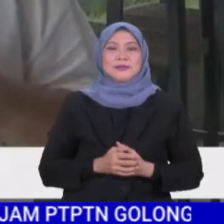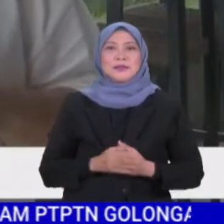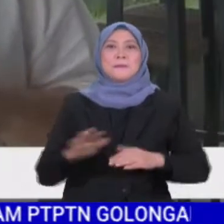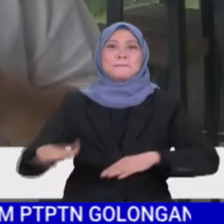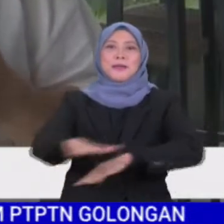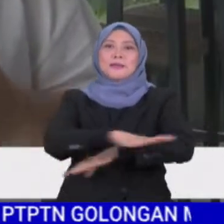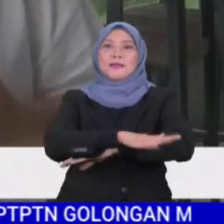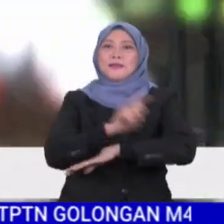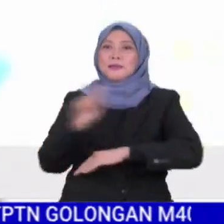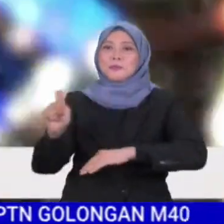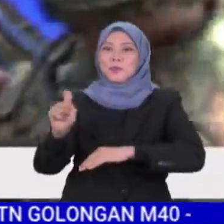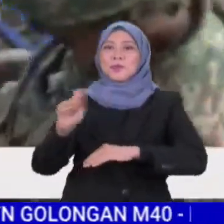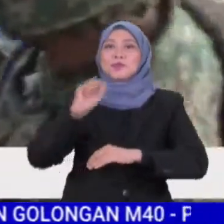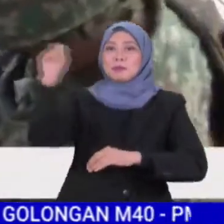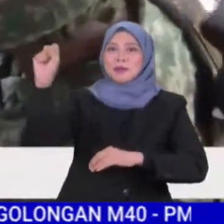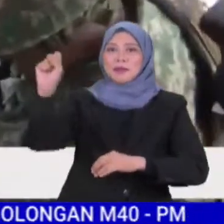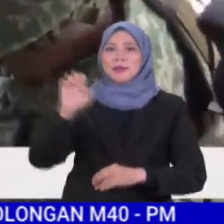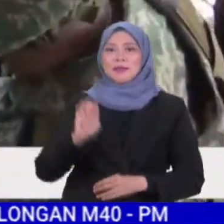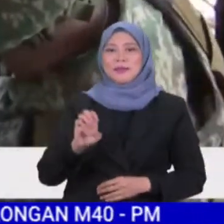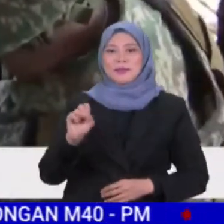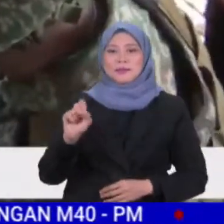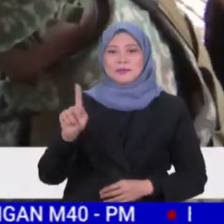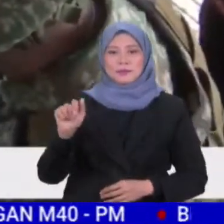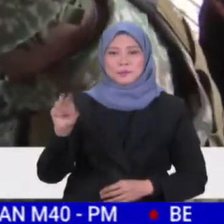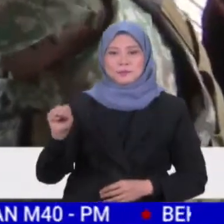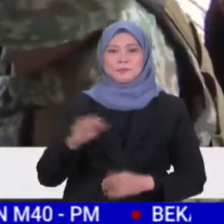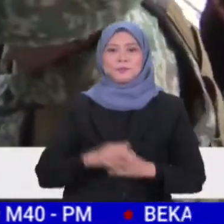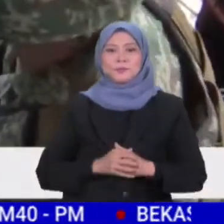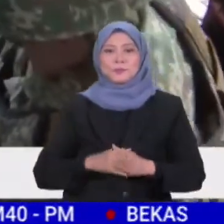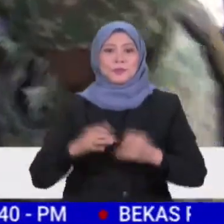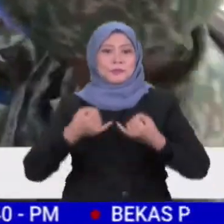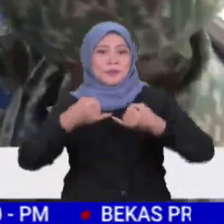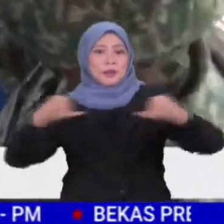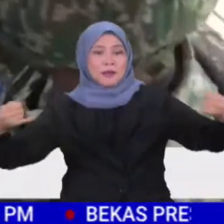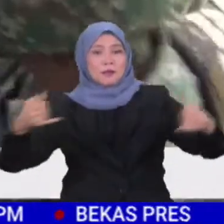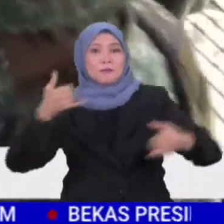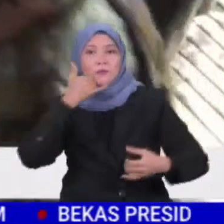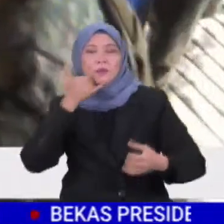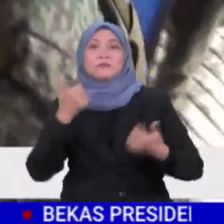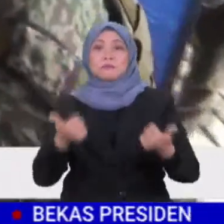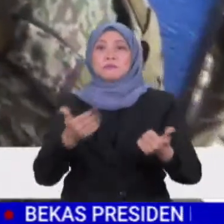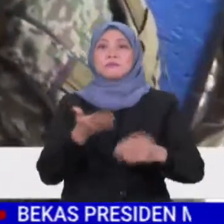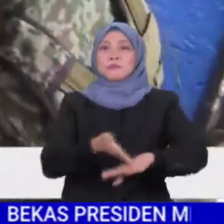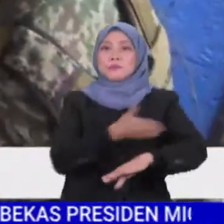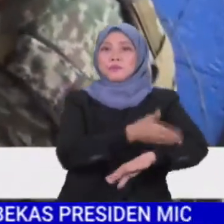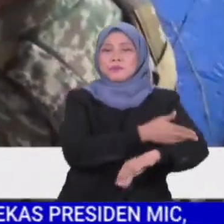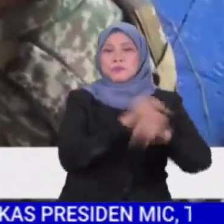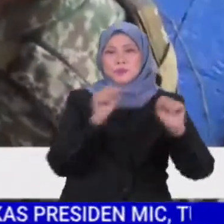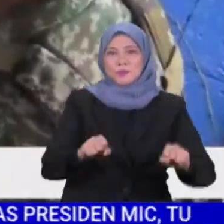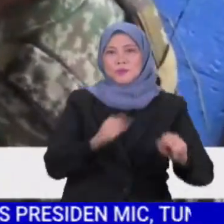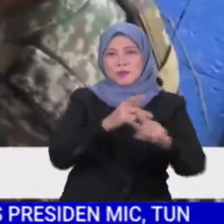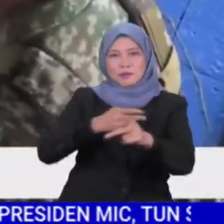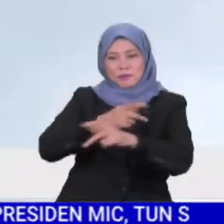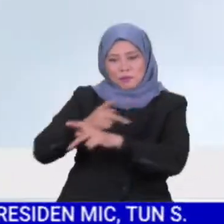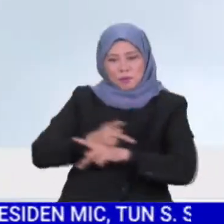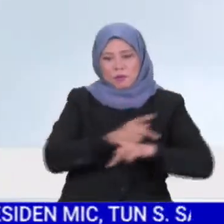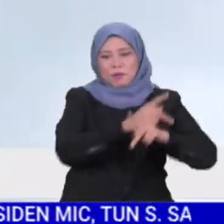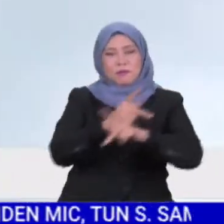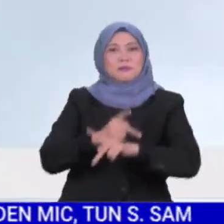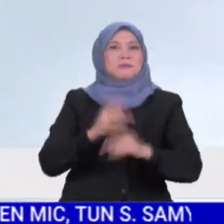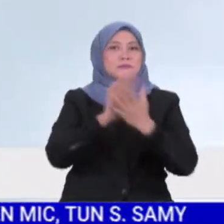Pantai Timur Sabah atau ESCOM. Jaringan telekomunikasi yang baik turut menyumbang kepada kawalan keselamatan yang